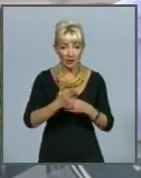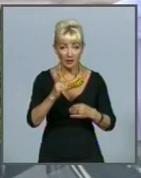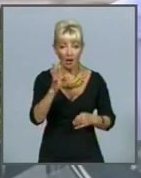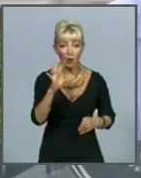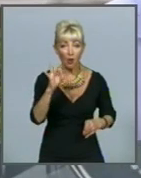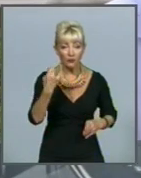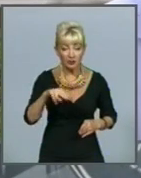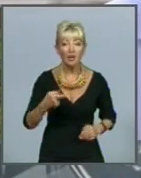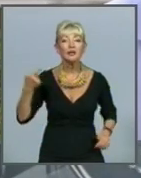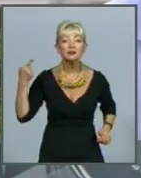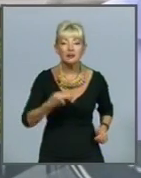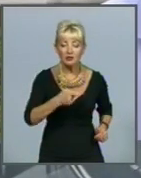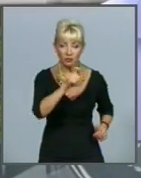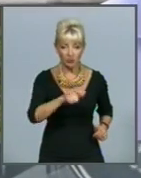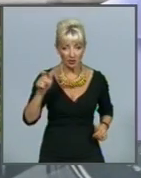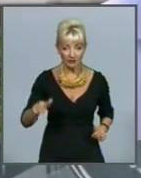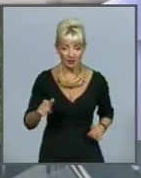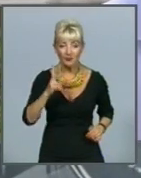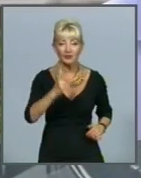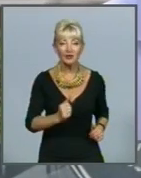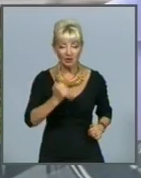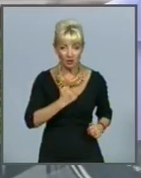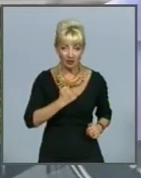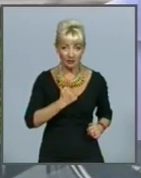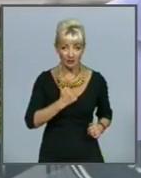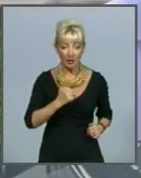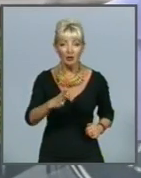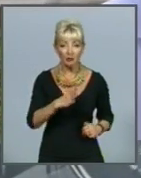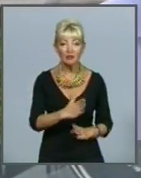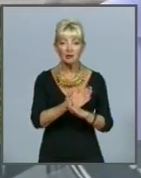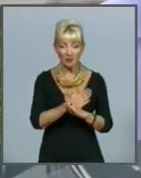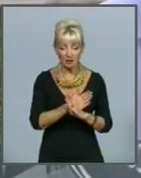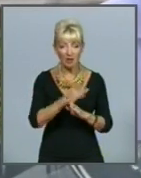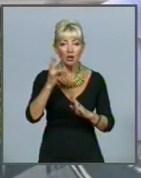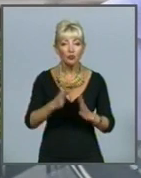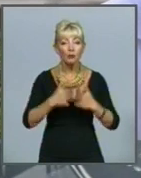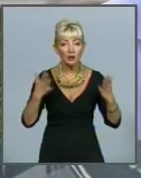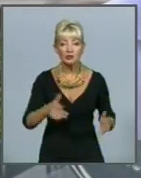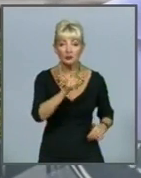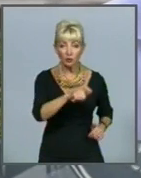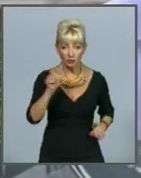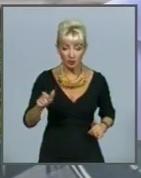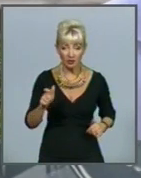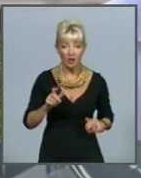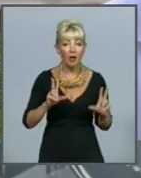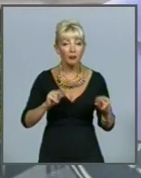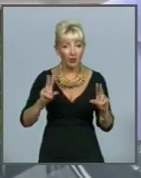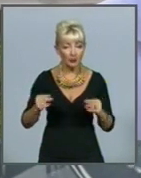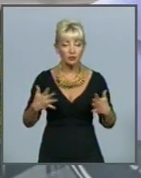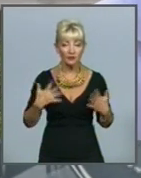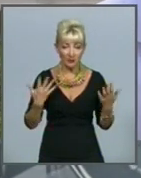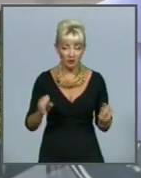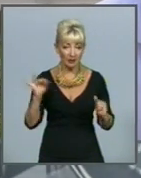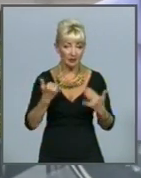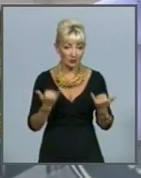чоловік. К сожалению, были смерти, но большинство людей благополучно выздоровело и сейчас